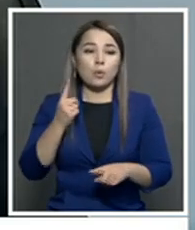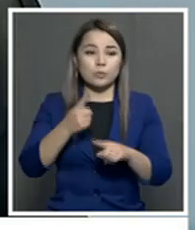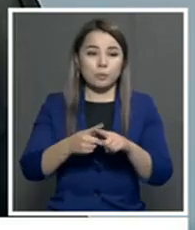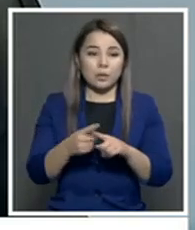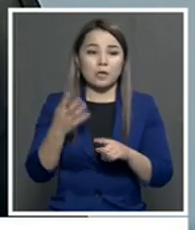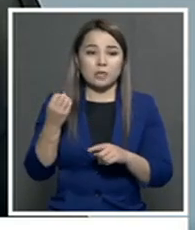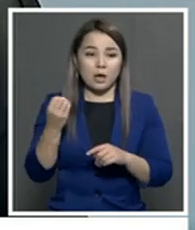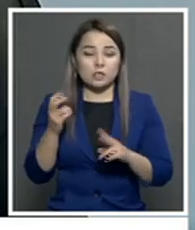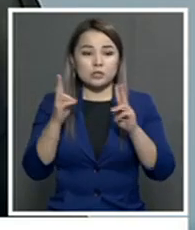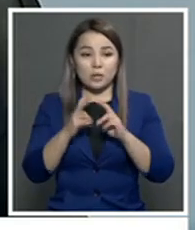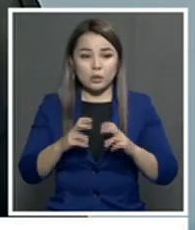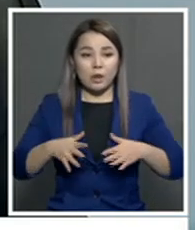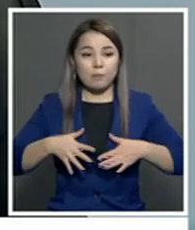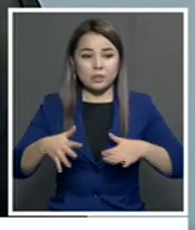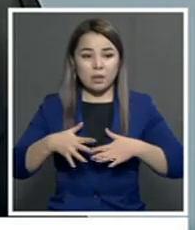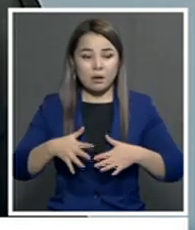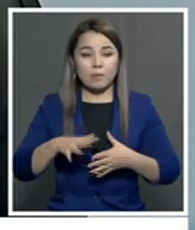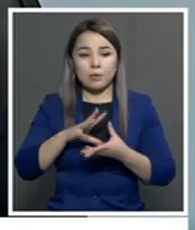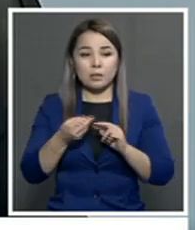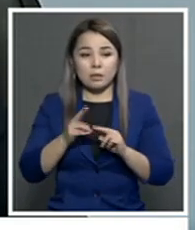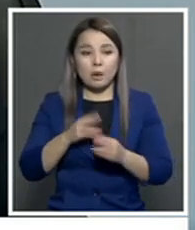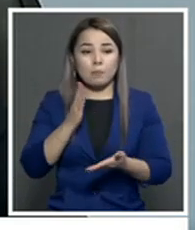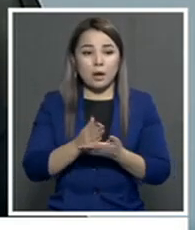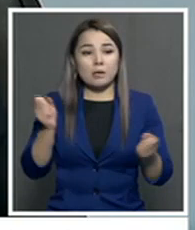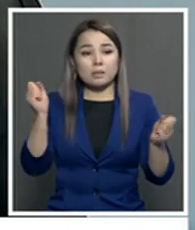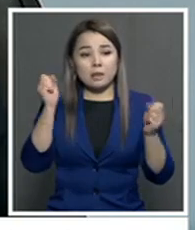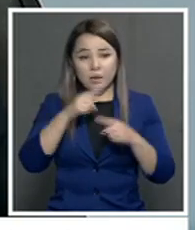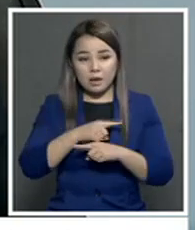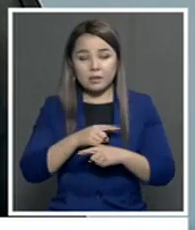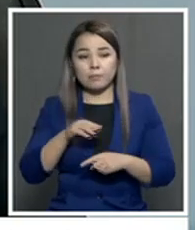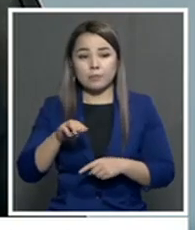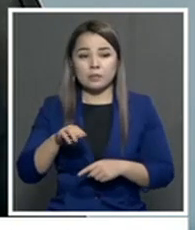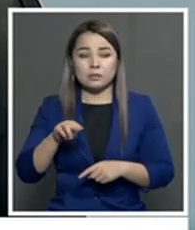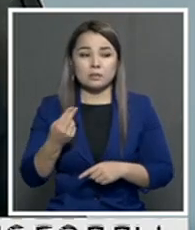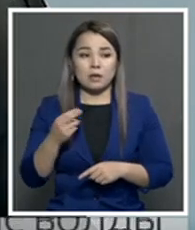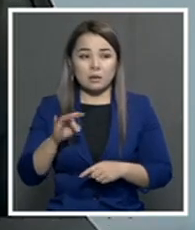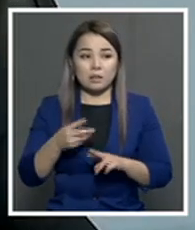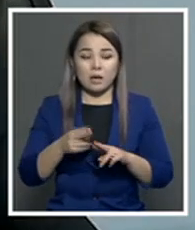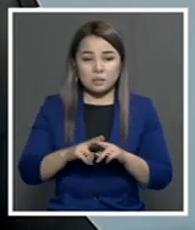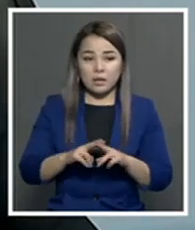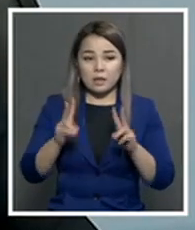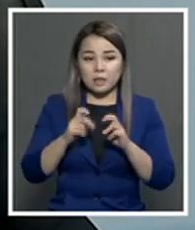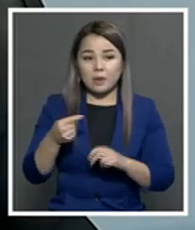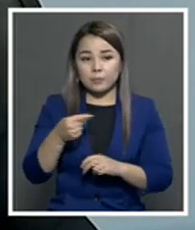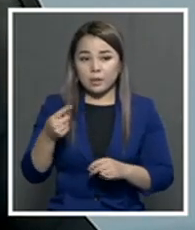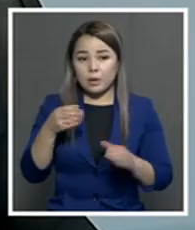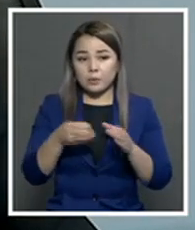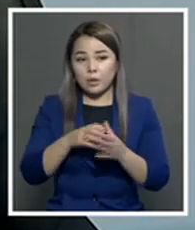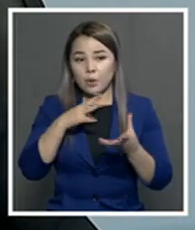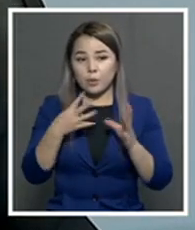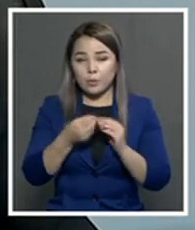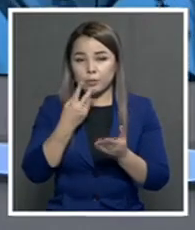жүргізіліп, пневмония бар екені анықталған болатын. Бірақ ПЦР сынамасы терісменнің несін көрсеткен